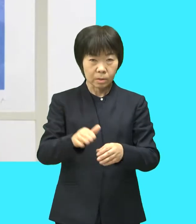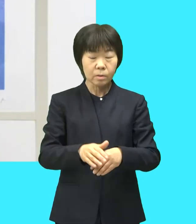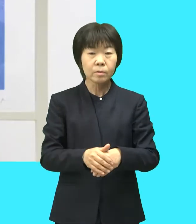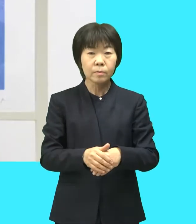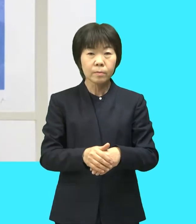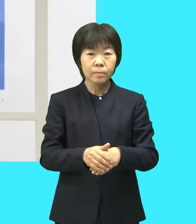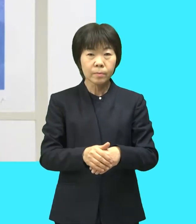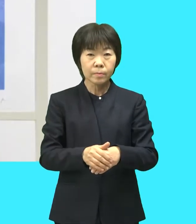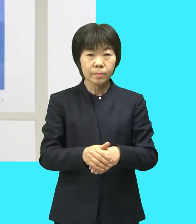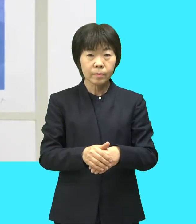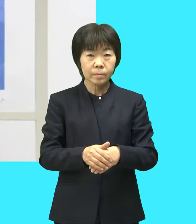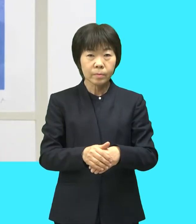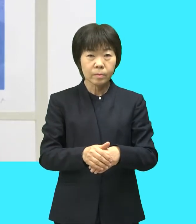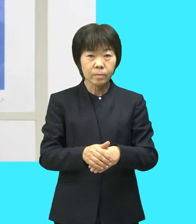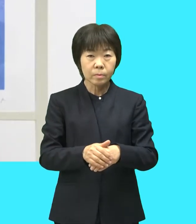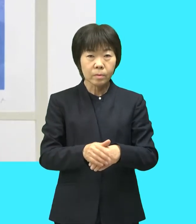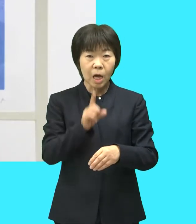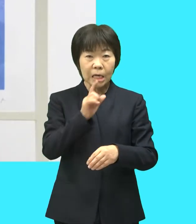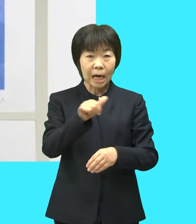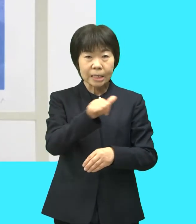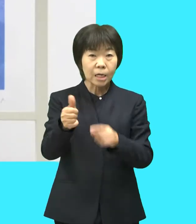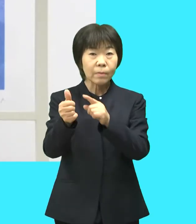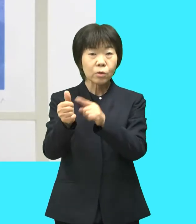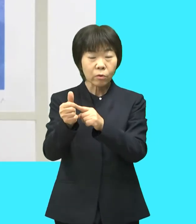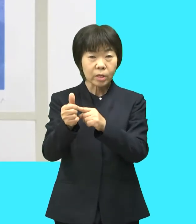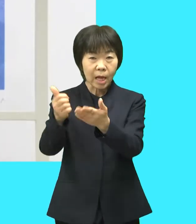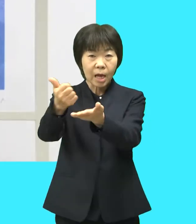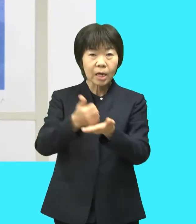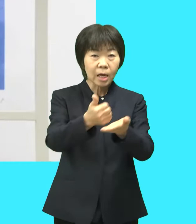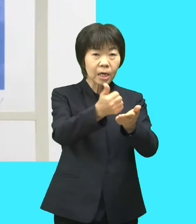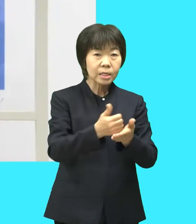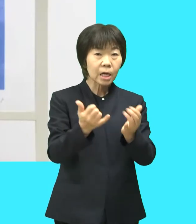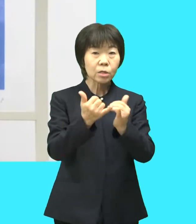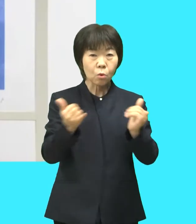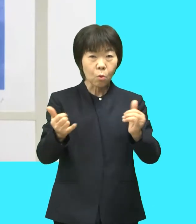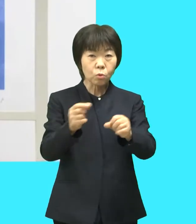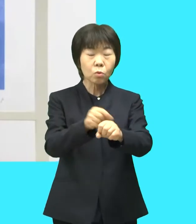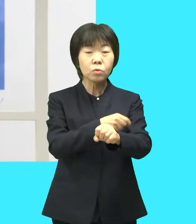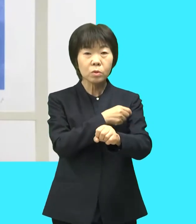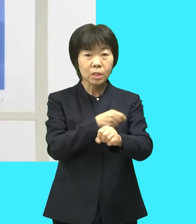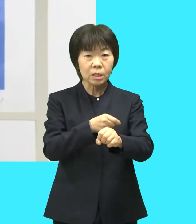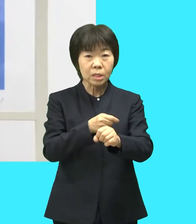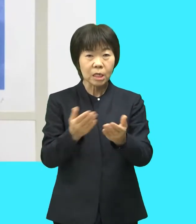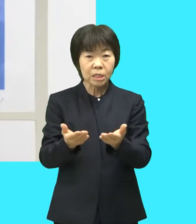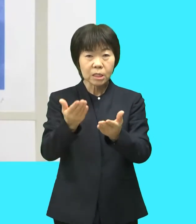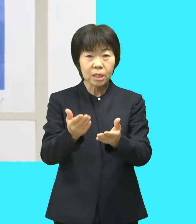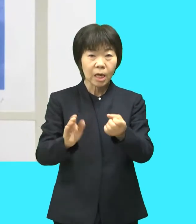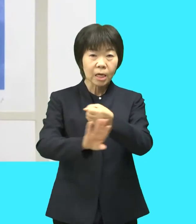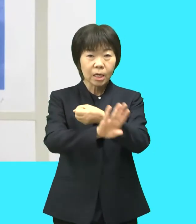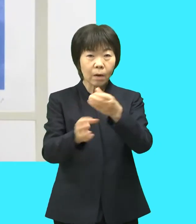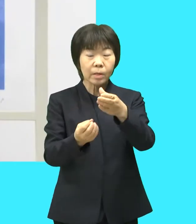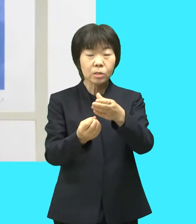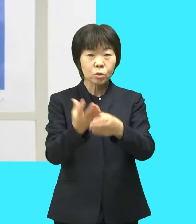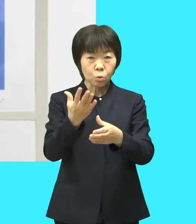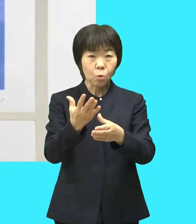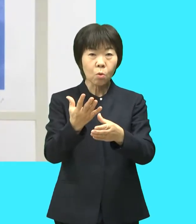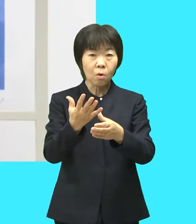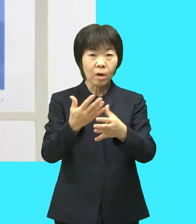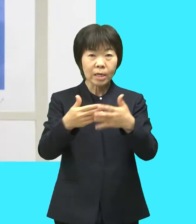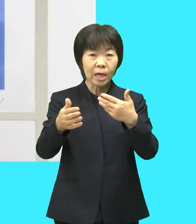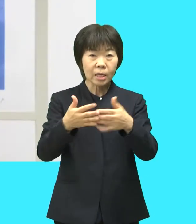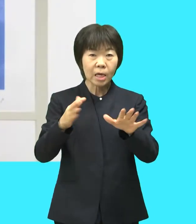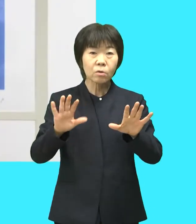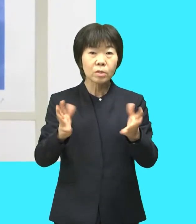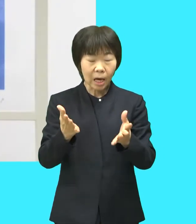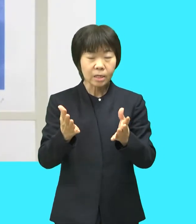。語り部によって来館者の方、特に震災原発事故を経